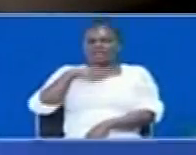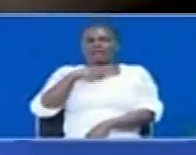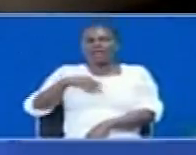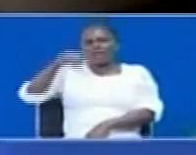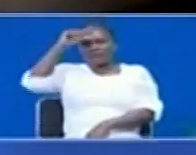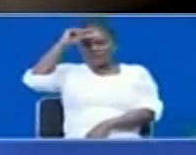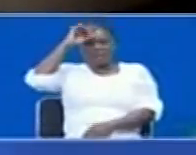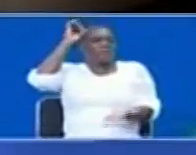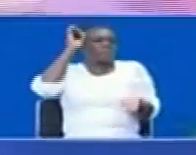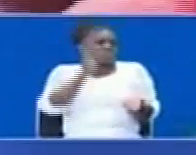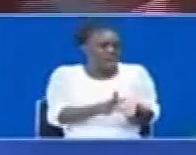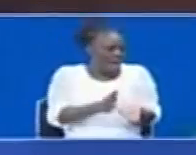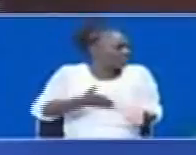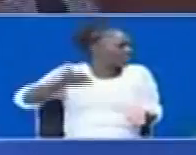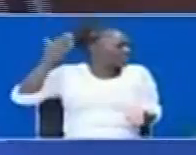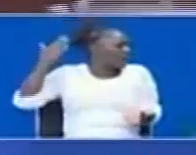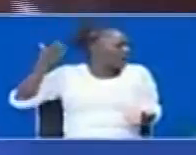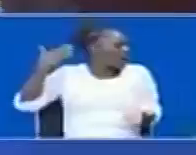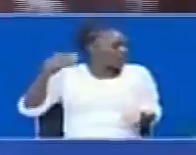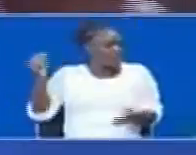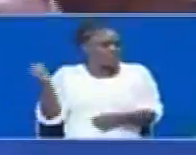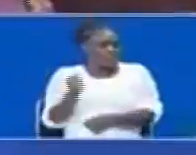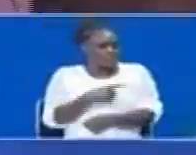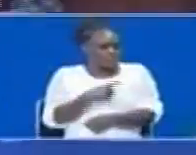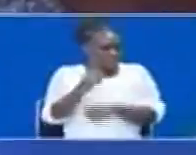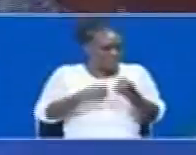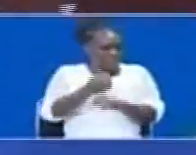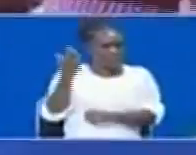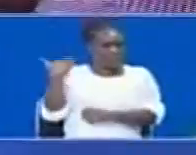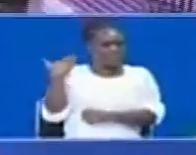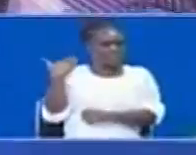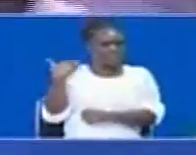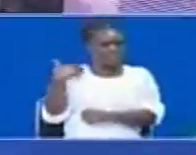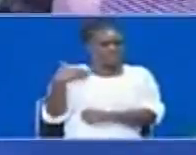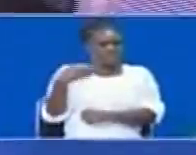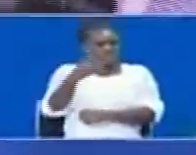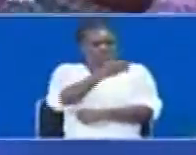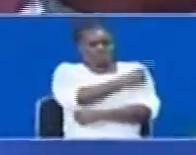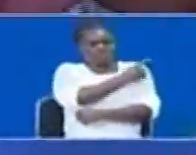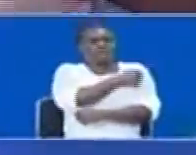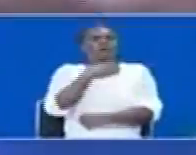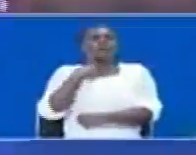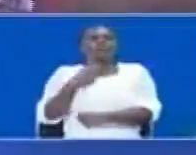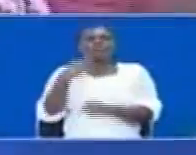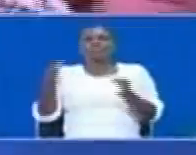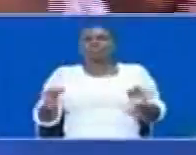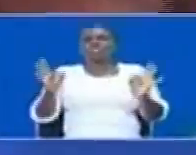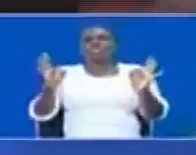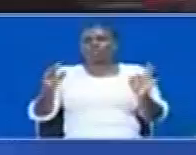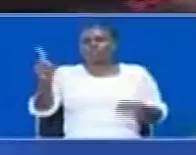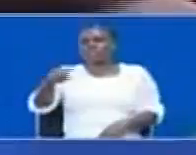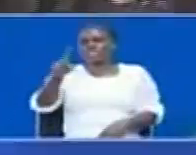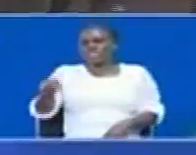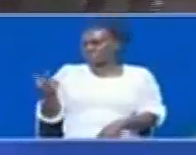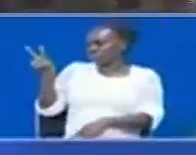should have sacked these people. December tarehe 20 mwaka jana, mahakama iliwapata maafisa hao wa muungano wa madaktari na hatia ya